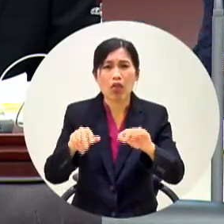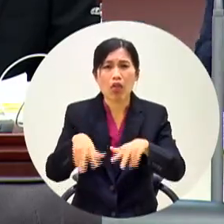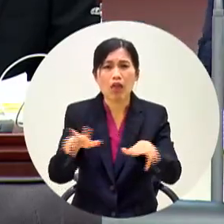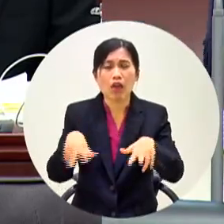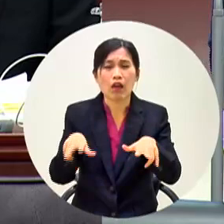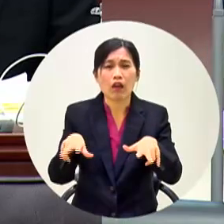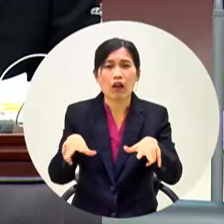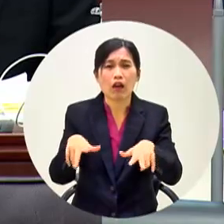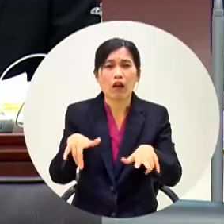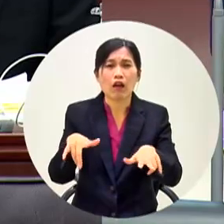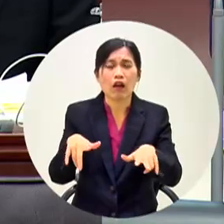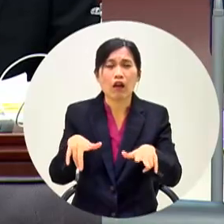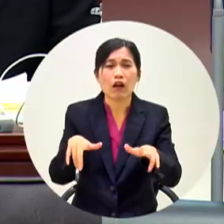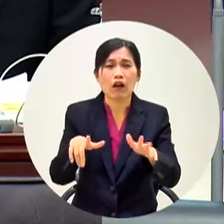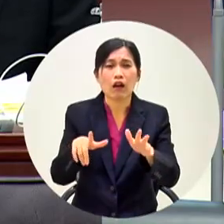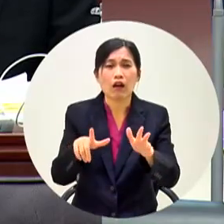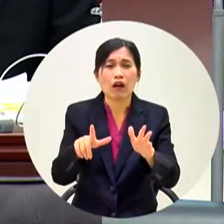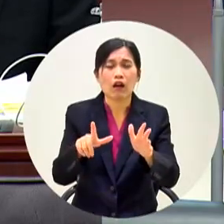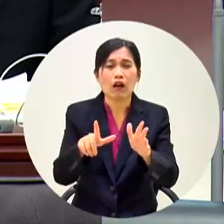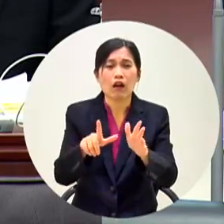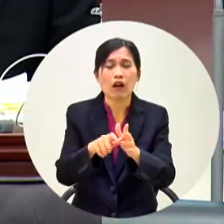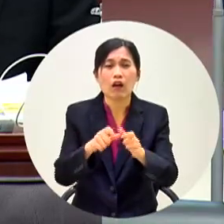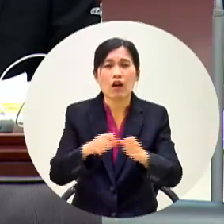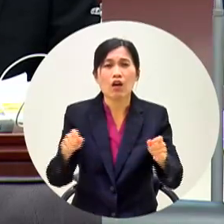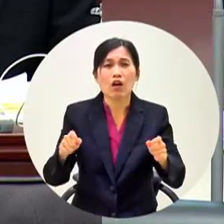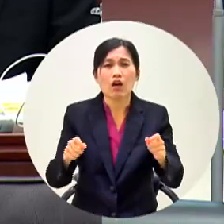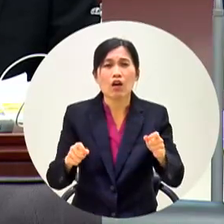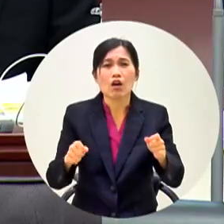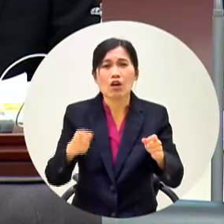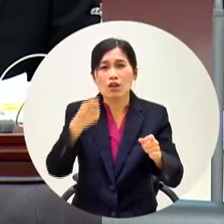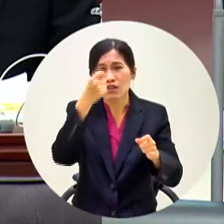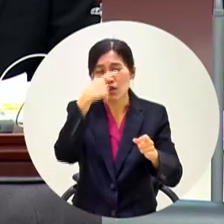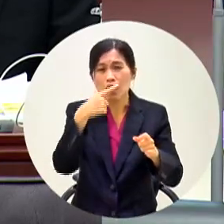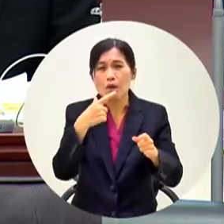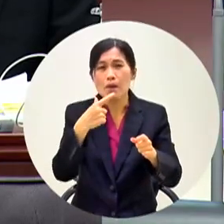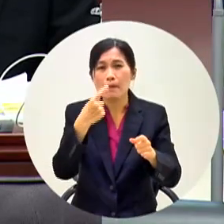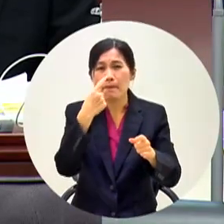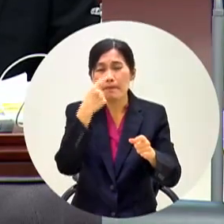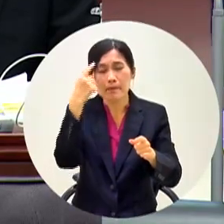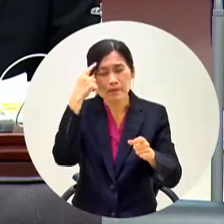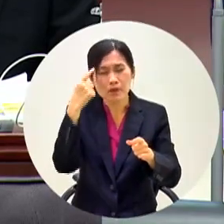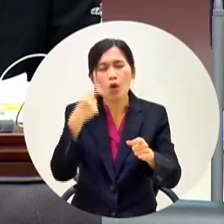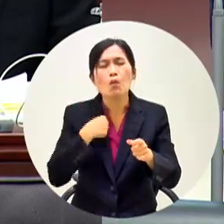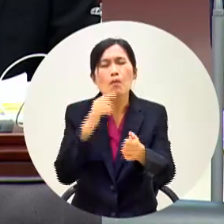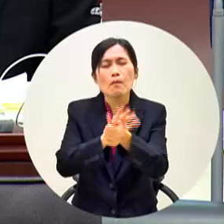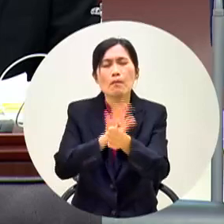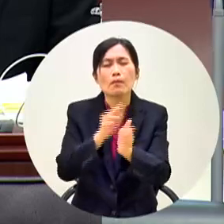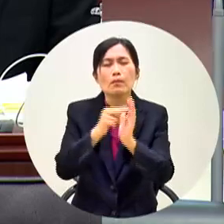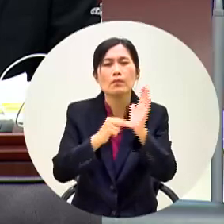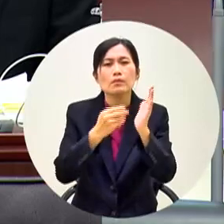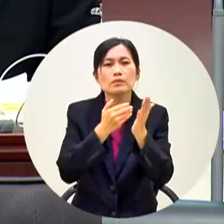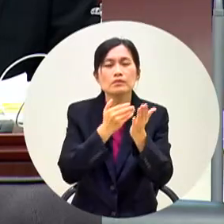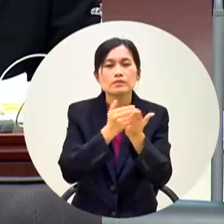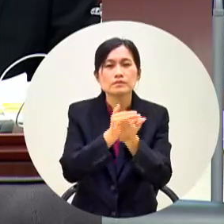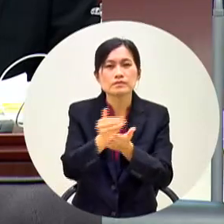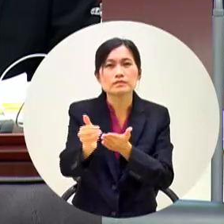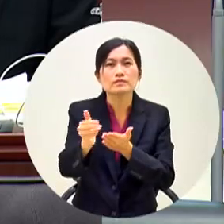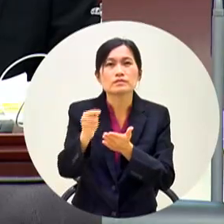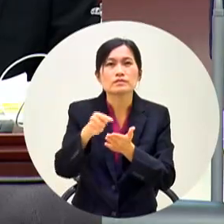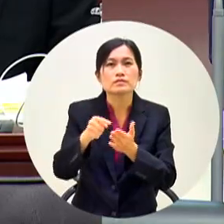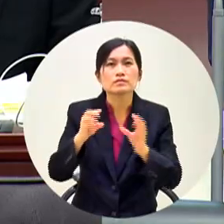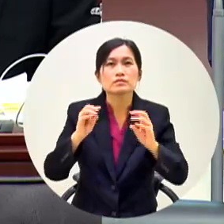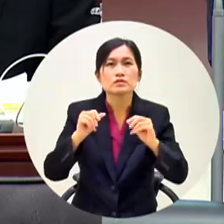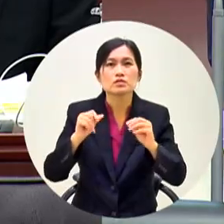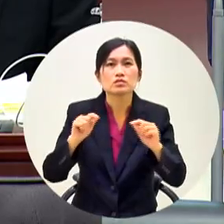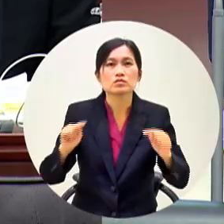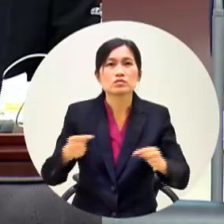土地其实在大林埔凤鼻头是有意义的。 这次我们来解决嘛，也趁这个我们迁村的部分，我们来解决这些 问题。土地正义是民进